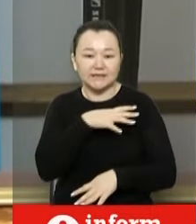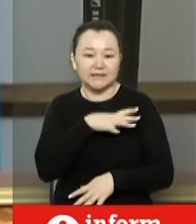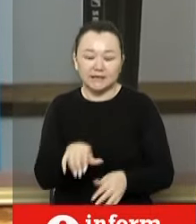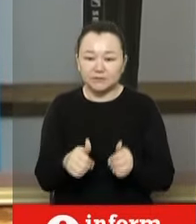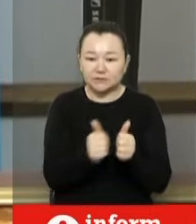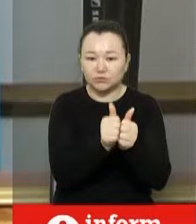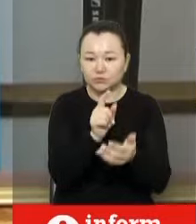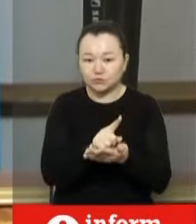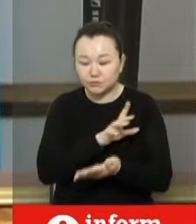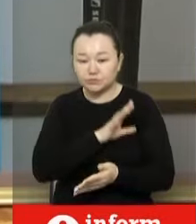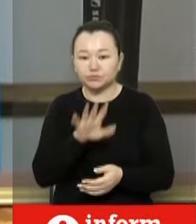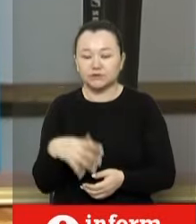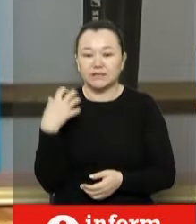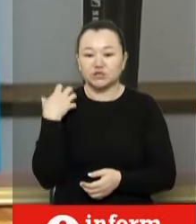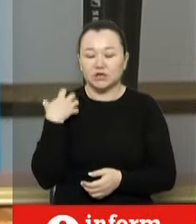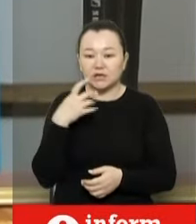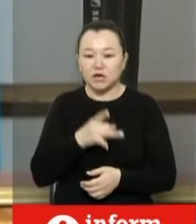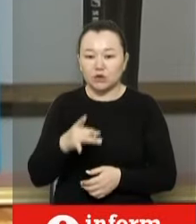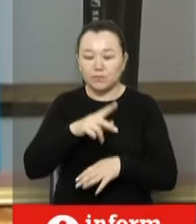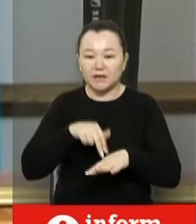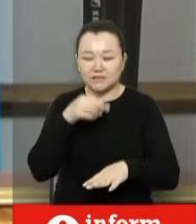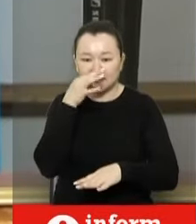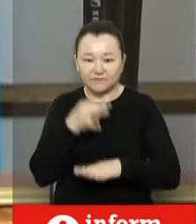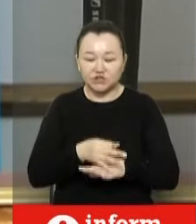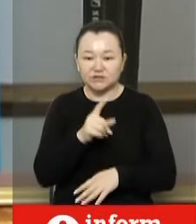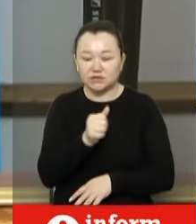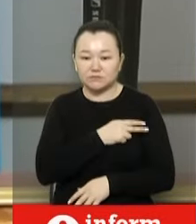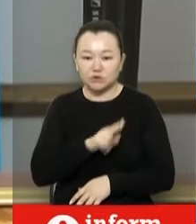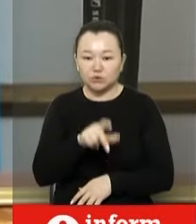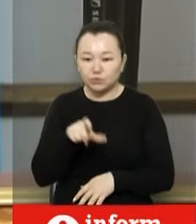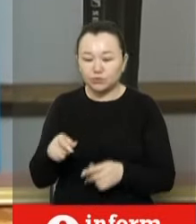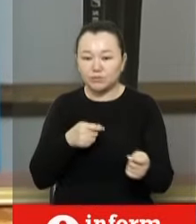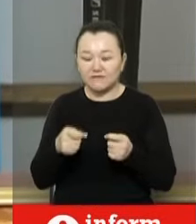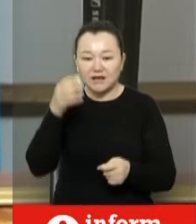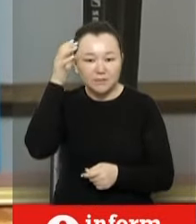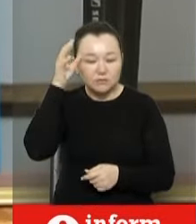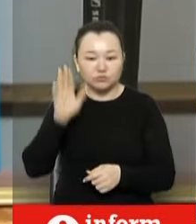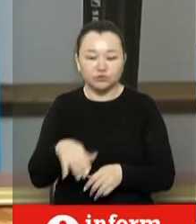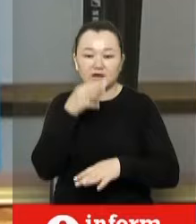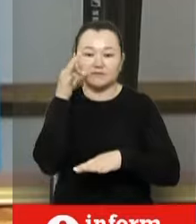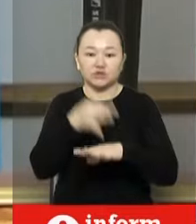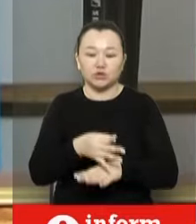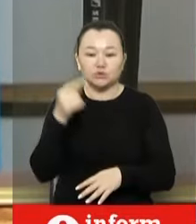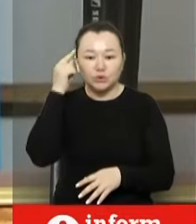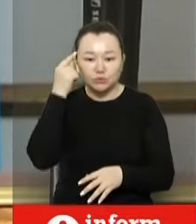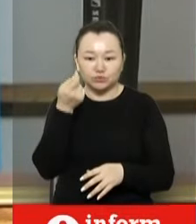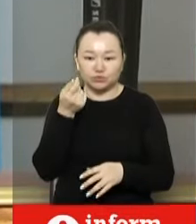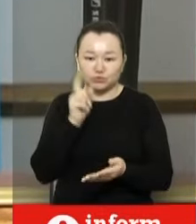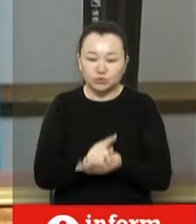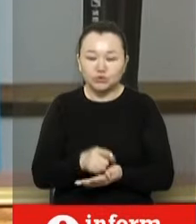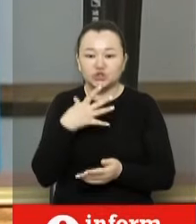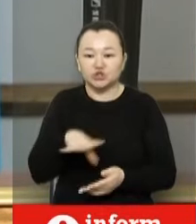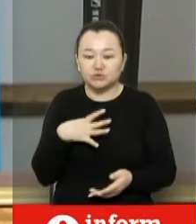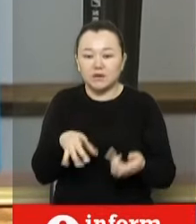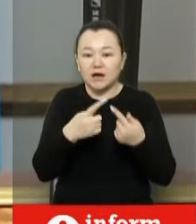поэтому пусть начальник районной полиции отвечает за смерть людей Управление образования Пусть отвечает задумается много зачем они